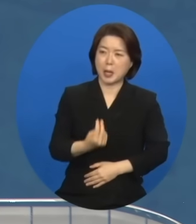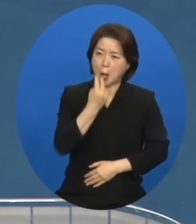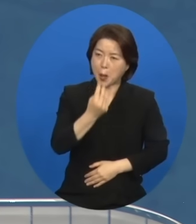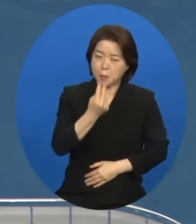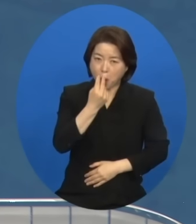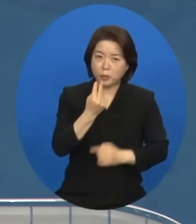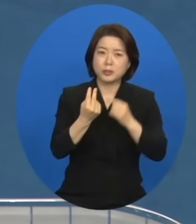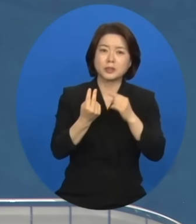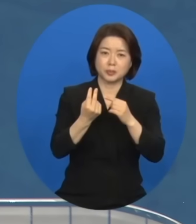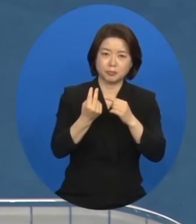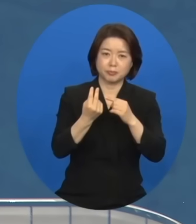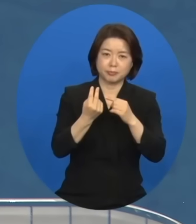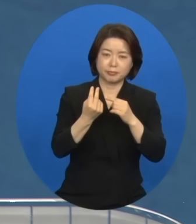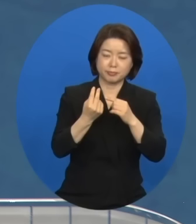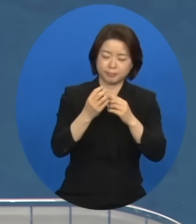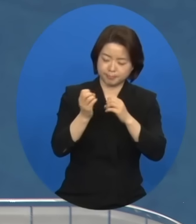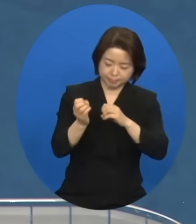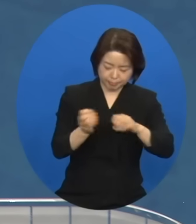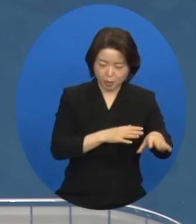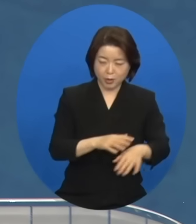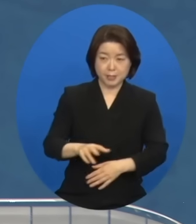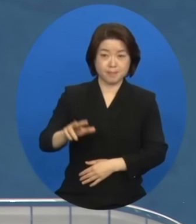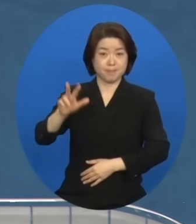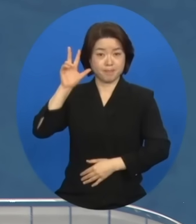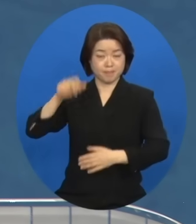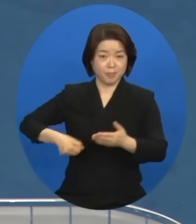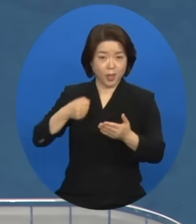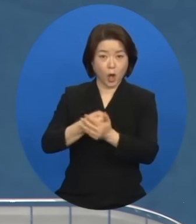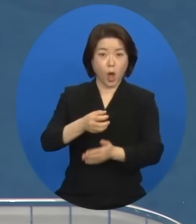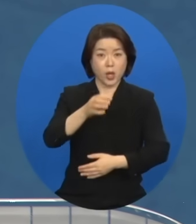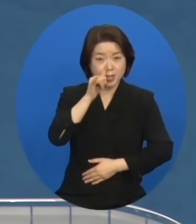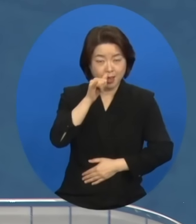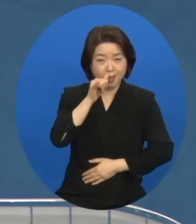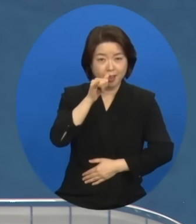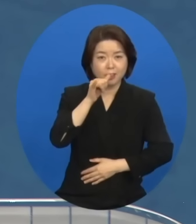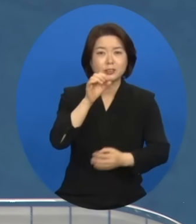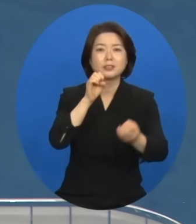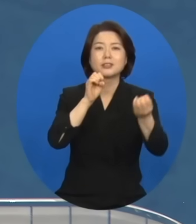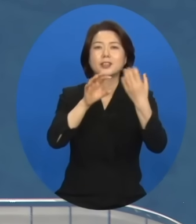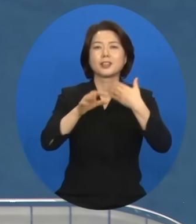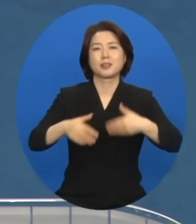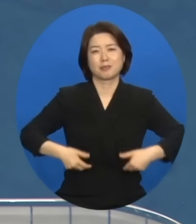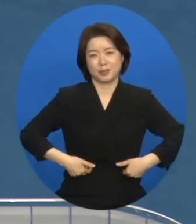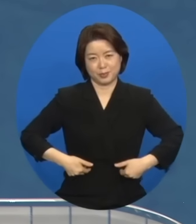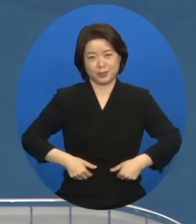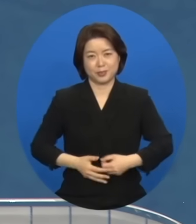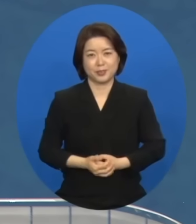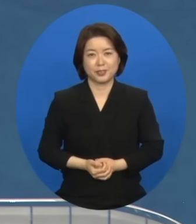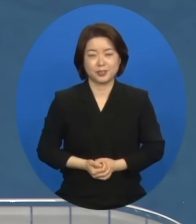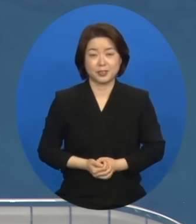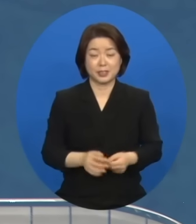목숨까지라도 버릴 각오가 되어 있느냐 하는 것입니다. 이 두 질문에